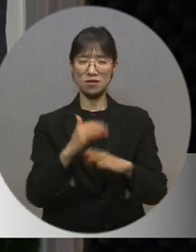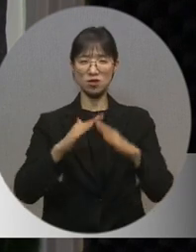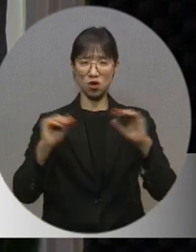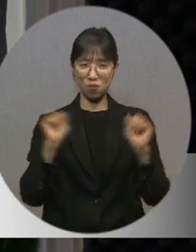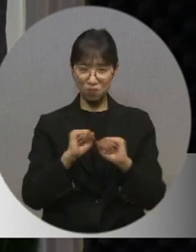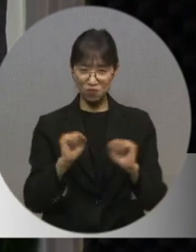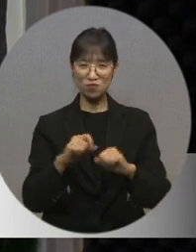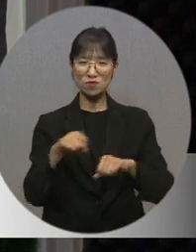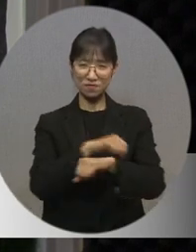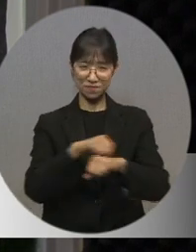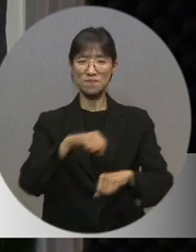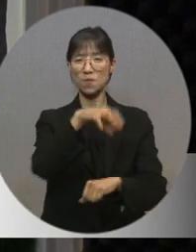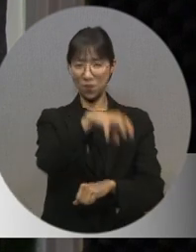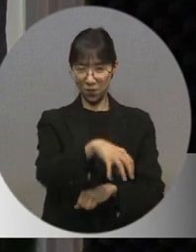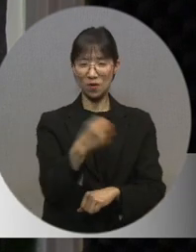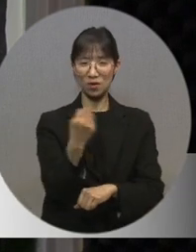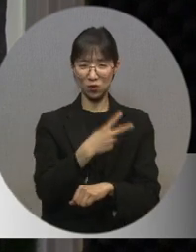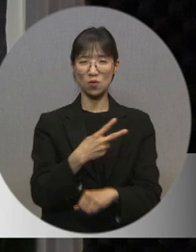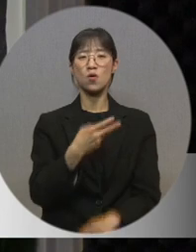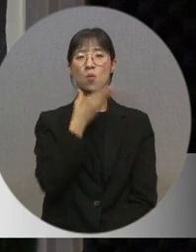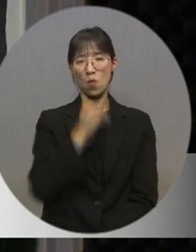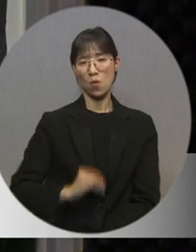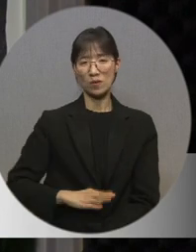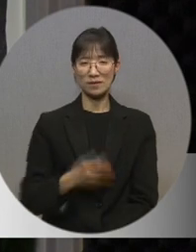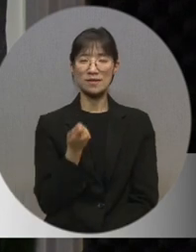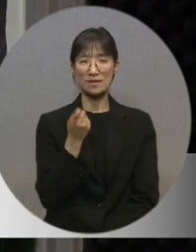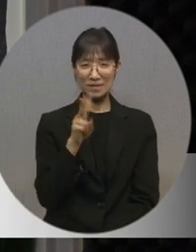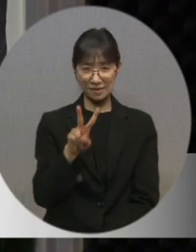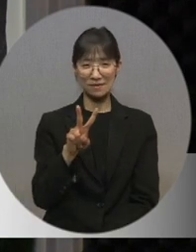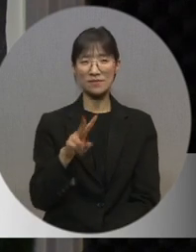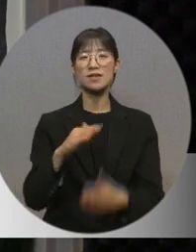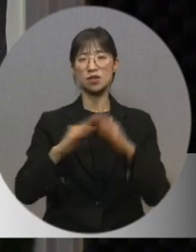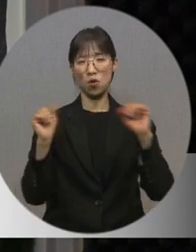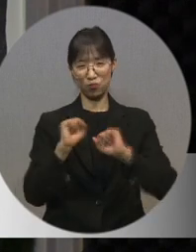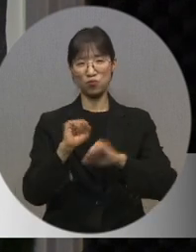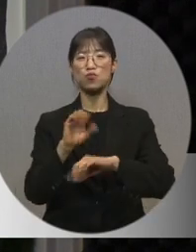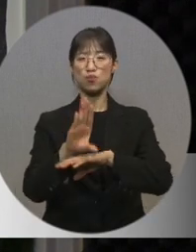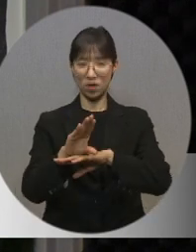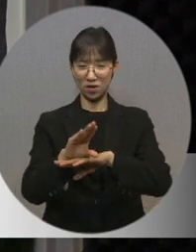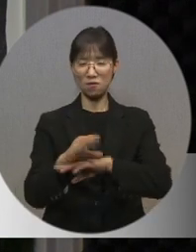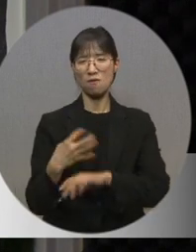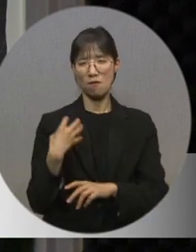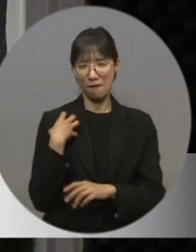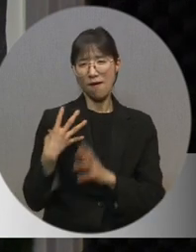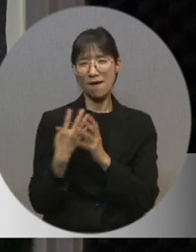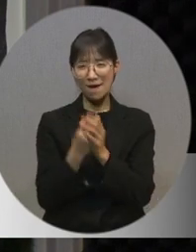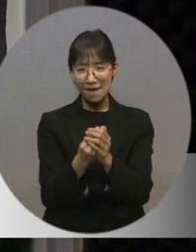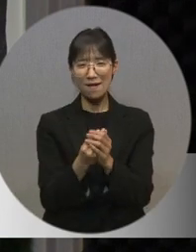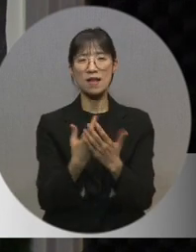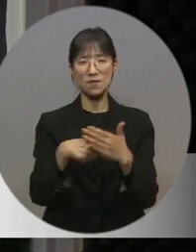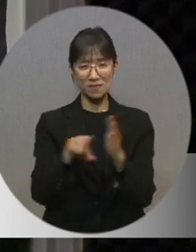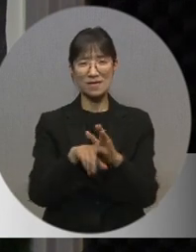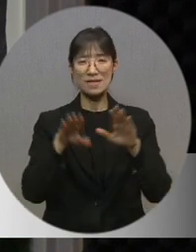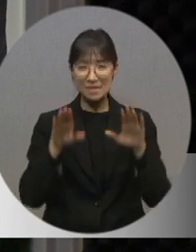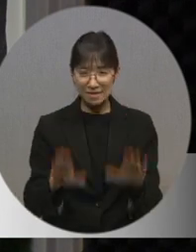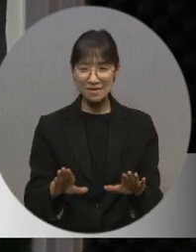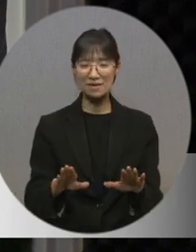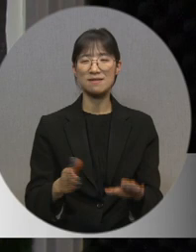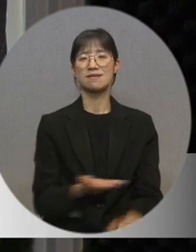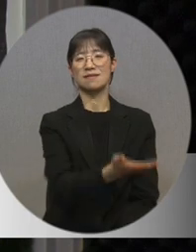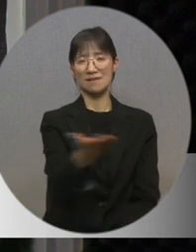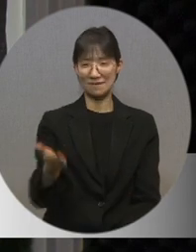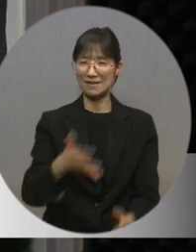전북 특별자치도와 WBC 전북 방송이 제 역할을 다하기 위해서는 지금 이 자리에 계신